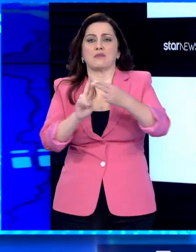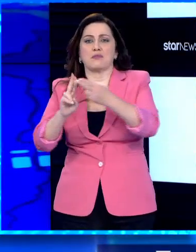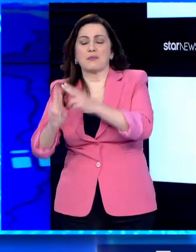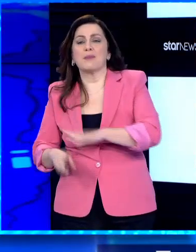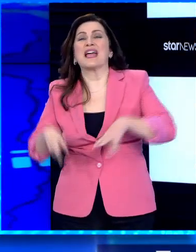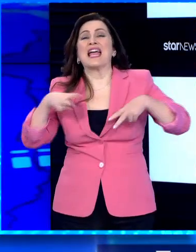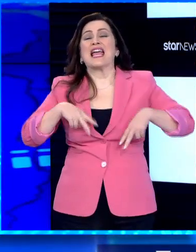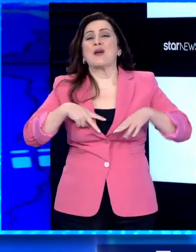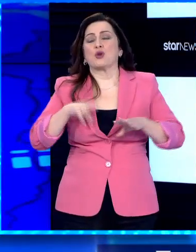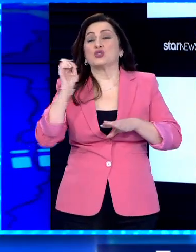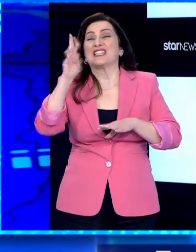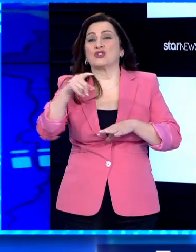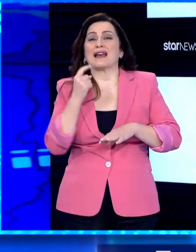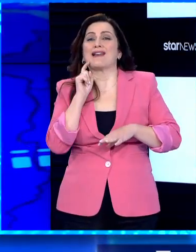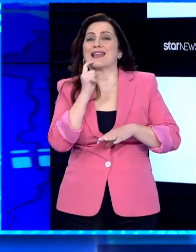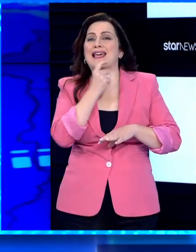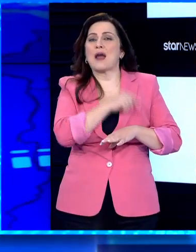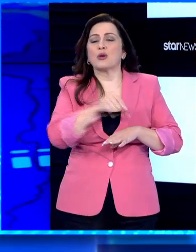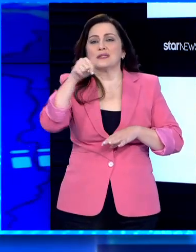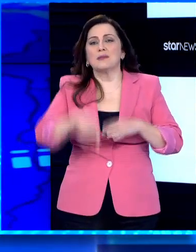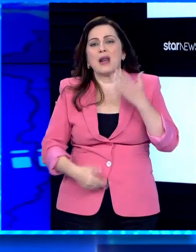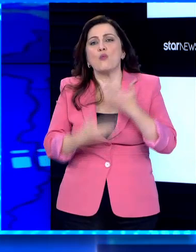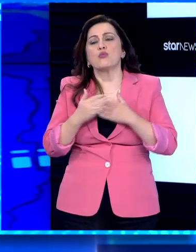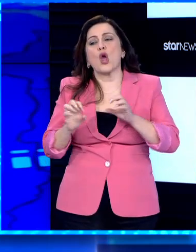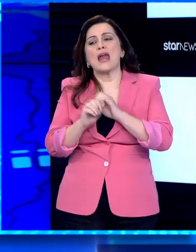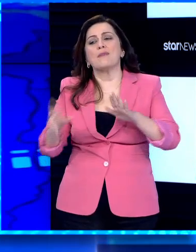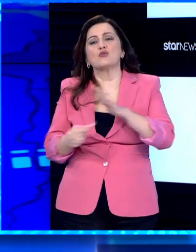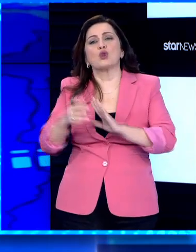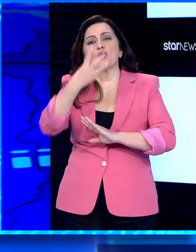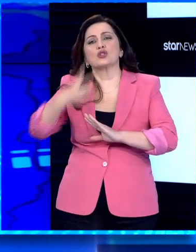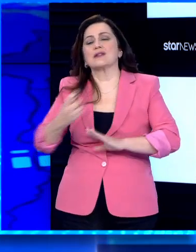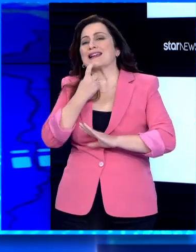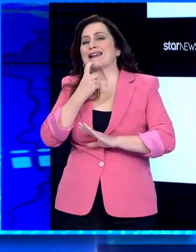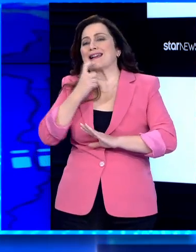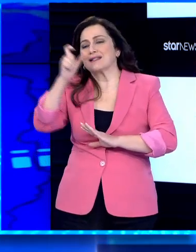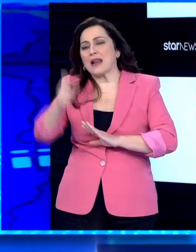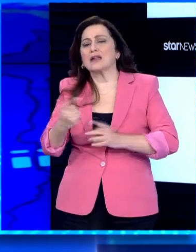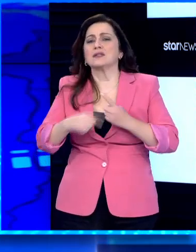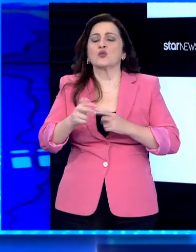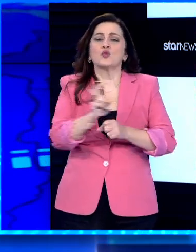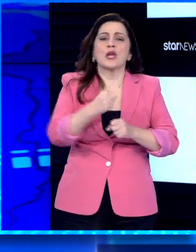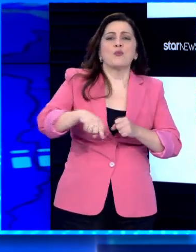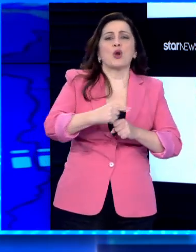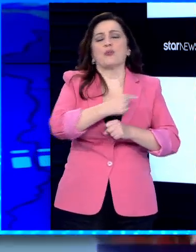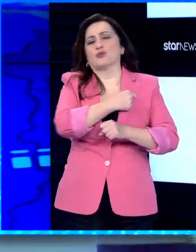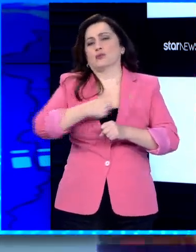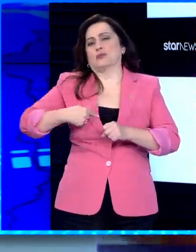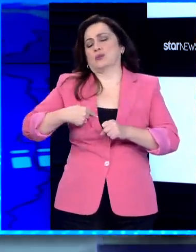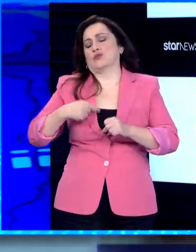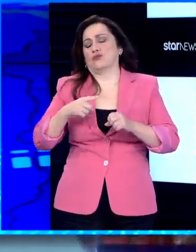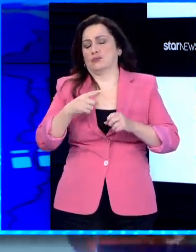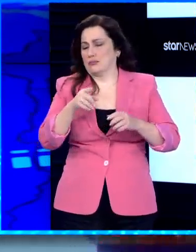Εξωτερικών Γιώργος Γεραπετρίτης ενημέρωσε το πρωί τον Στέφανο Κασελάκη και τους υπόλοιπους πολιτικούς αρχηγούς αλλά και συνεργάτες κομμάτων.